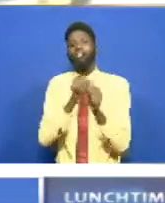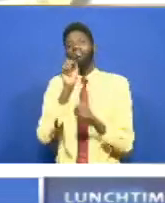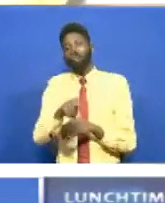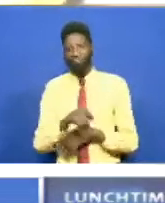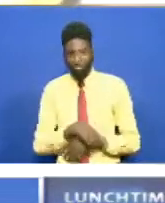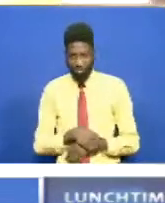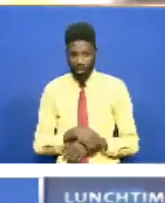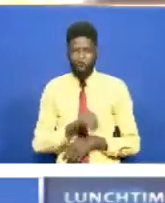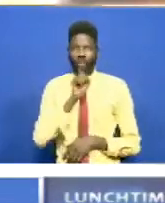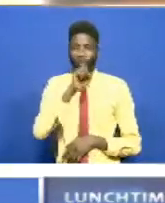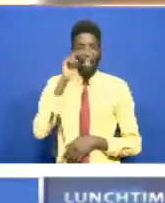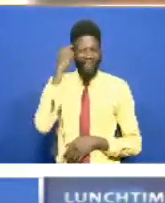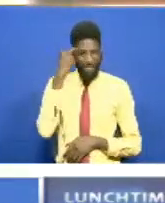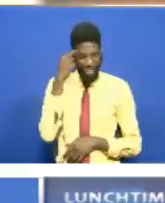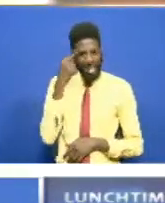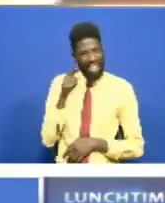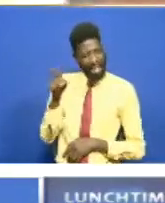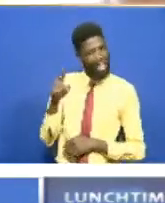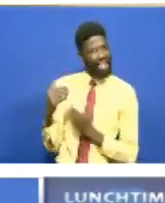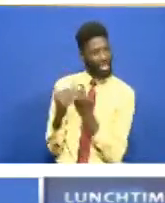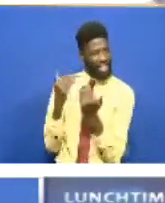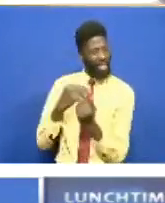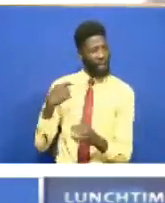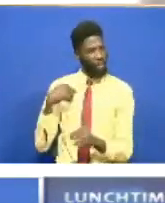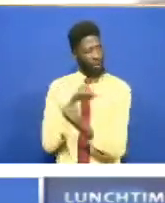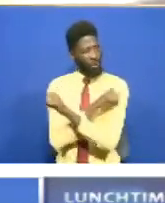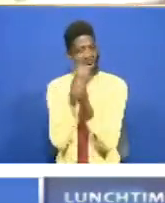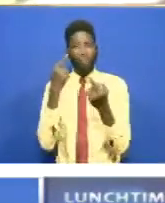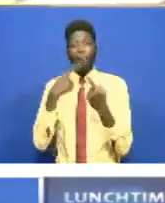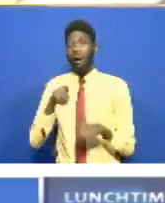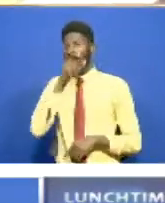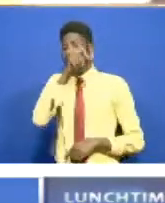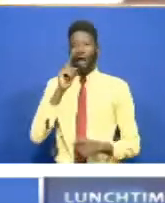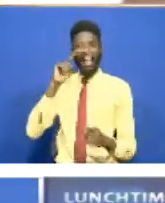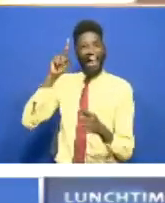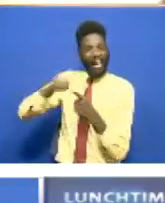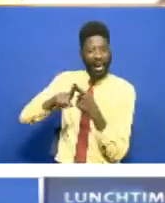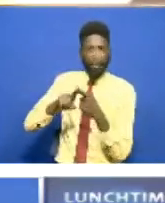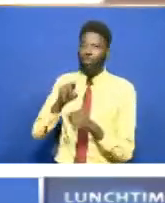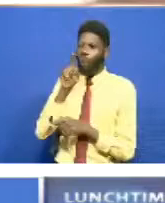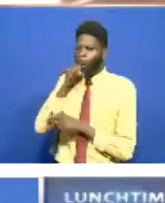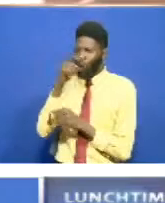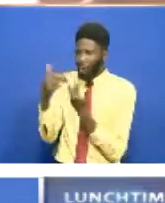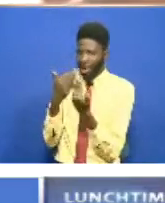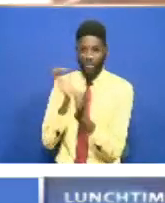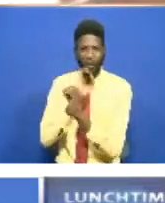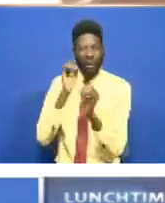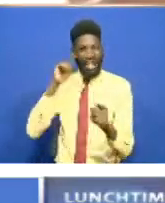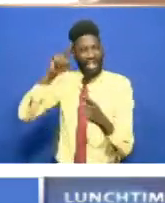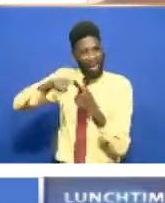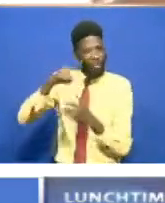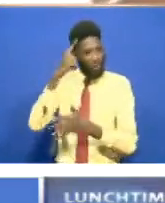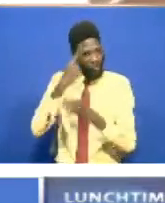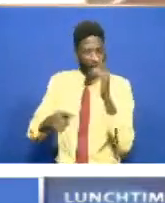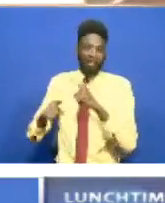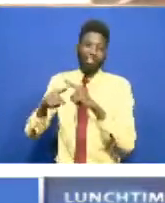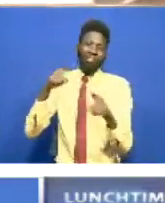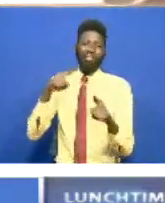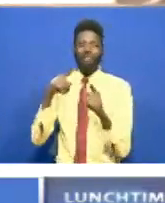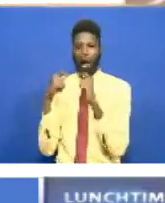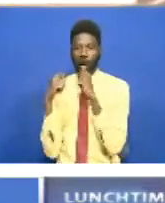jamani mkarimu sana. Jiki jamaa haja yake sio kumlisha. Jamaa haja yake ni kitoweo.